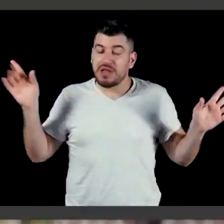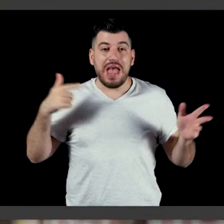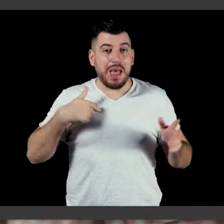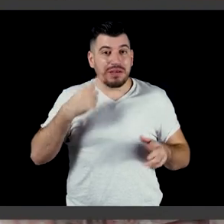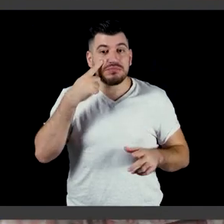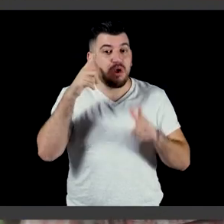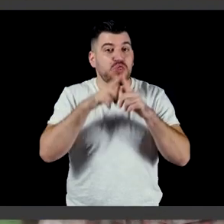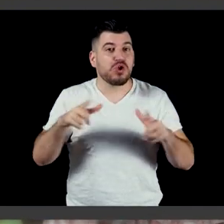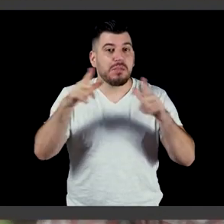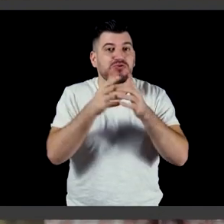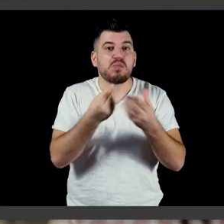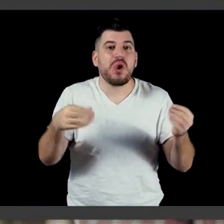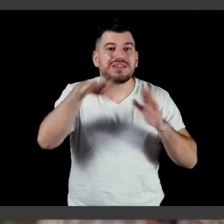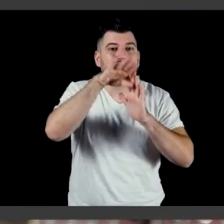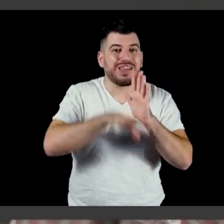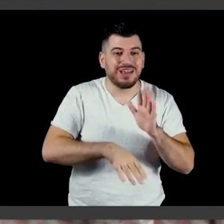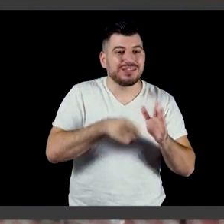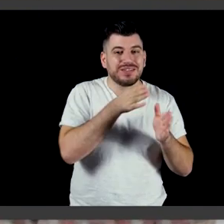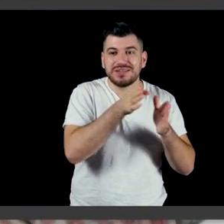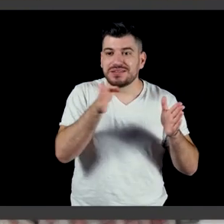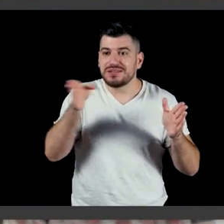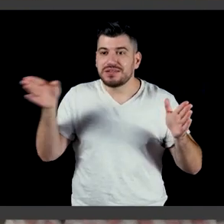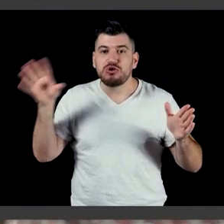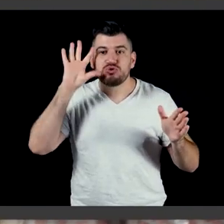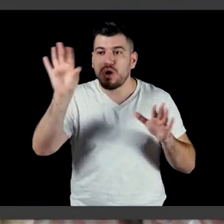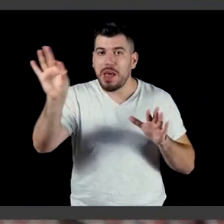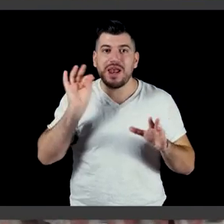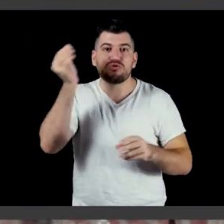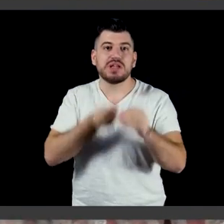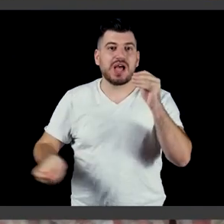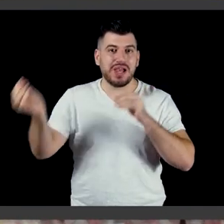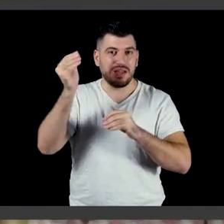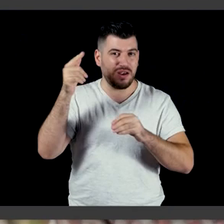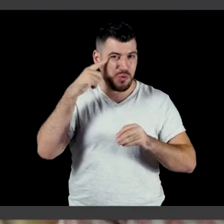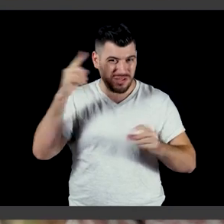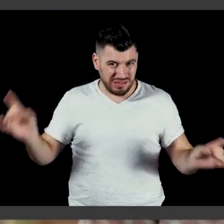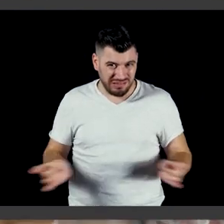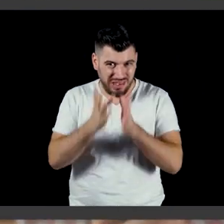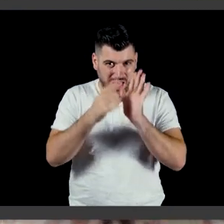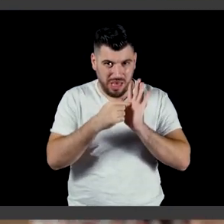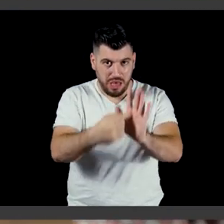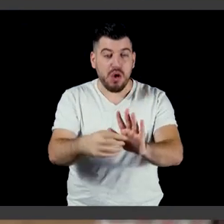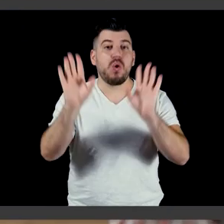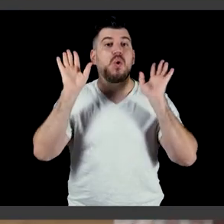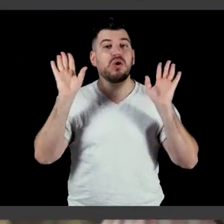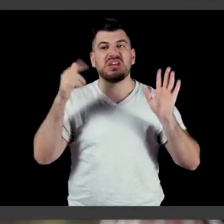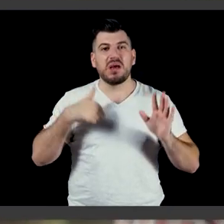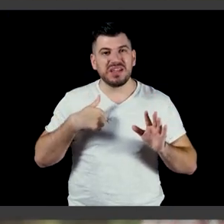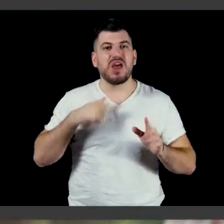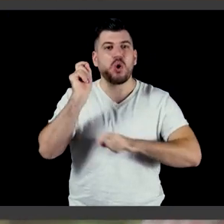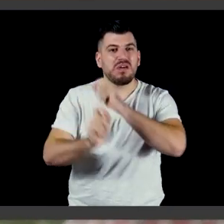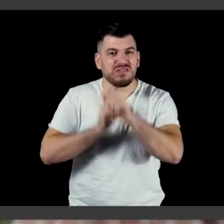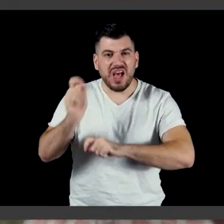πολλές συνταγές μέχρι να καταλήξουμε να σας δώσουμε μία. Δεν είναι απλά πιάνουμε μία στα χέρια μας και τη δίνουμε. Για να βγάλουμε αυτή την πορτοκαλόπιτα, θα σας πει ο Μπουροδήμος ότι έχουμε κάνει